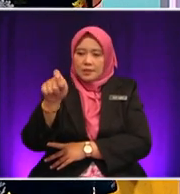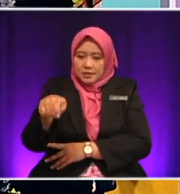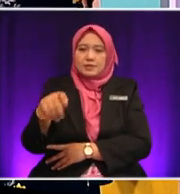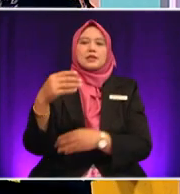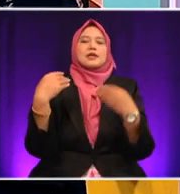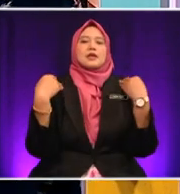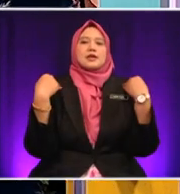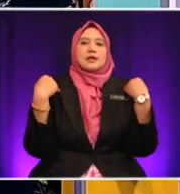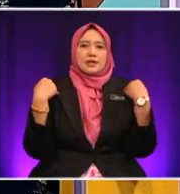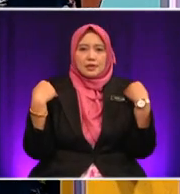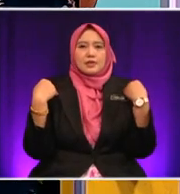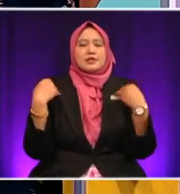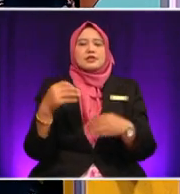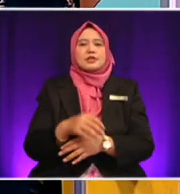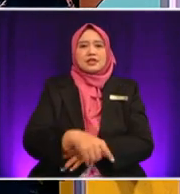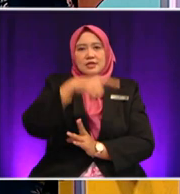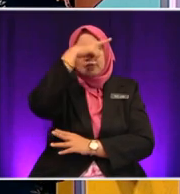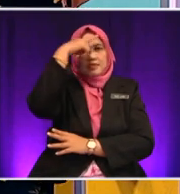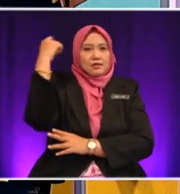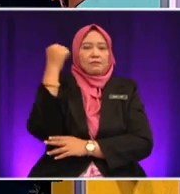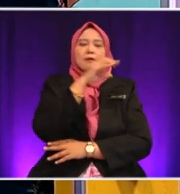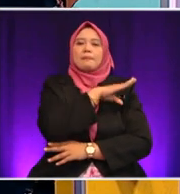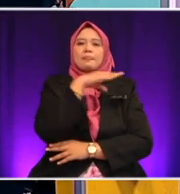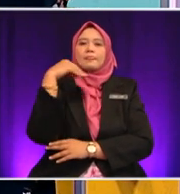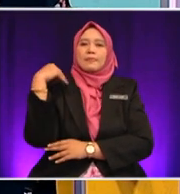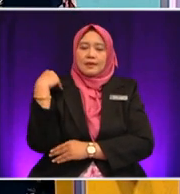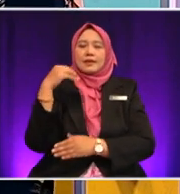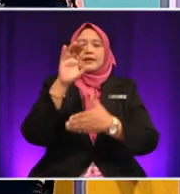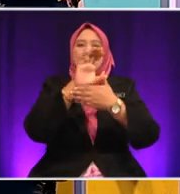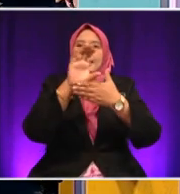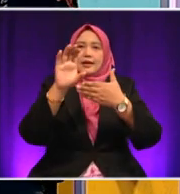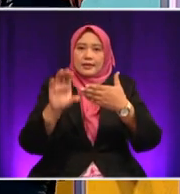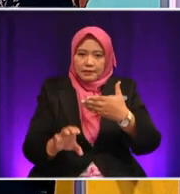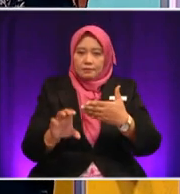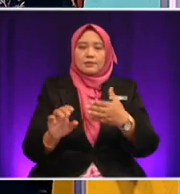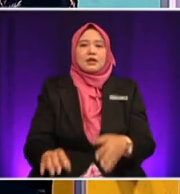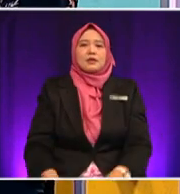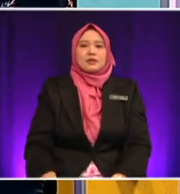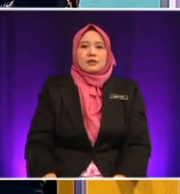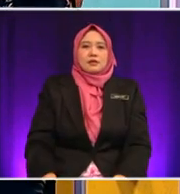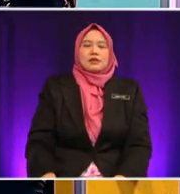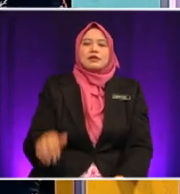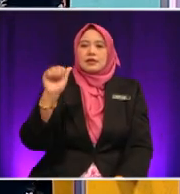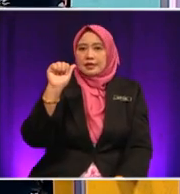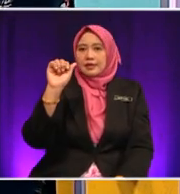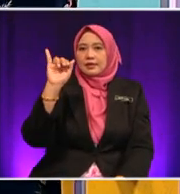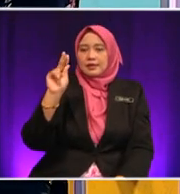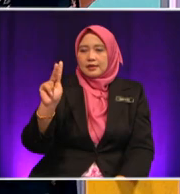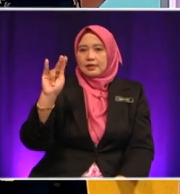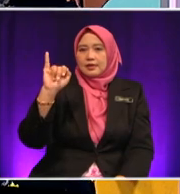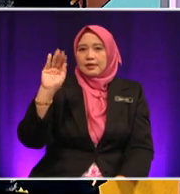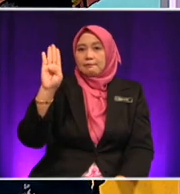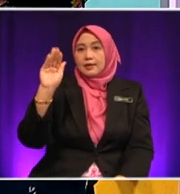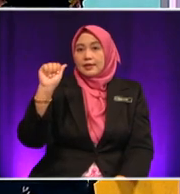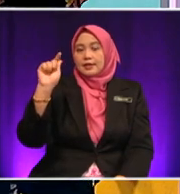soalnya ini banyak berbentuk alas tinggi bila ada setinggi ini maksudnya dia Kenya datang jawaban itu juga